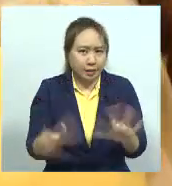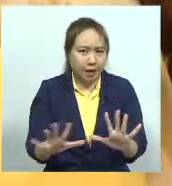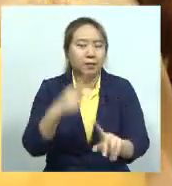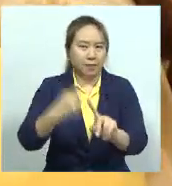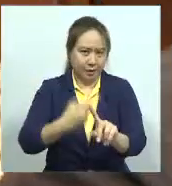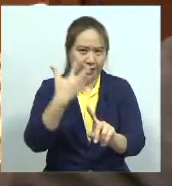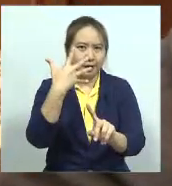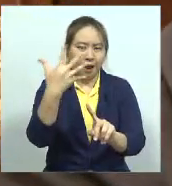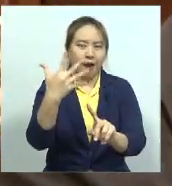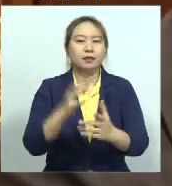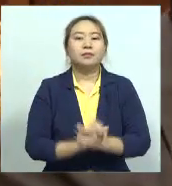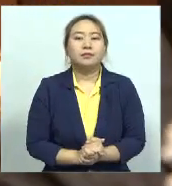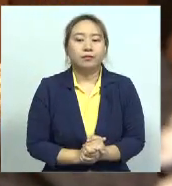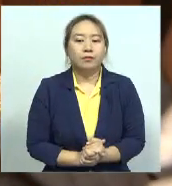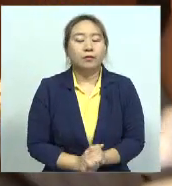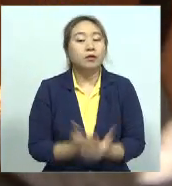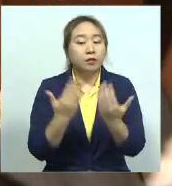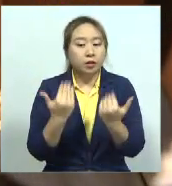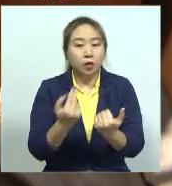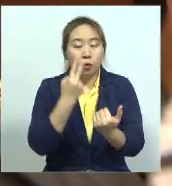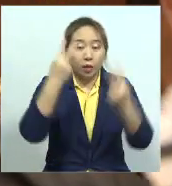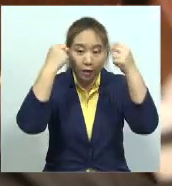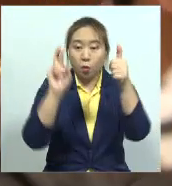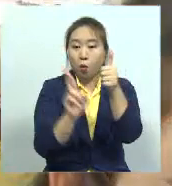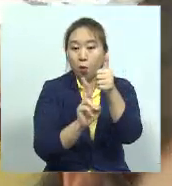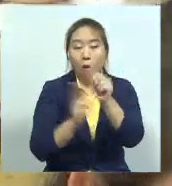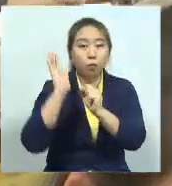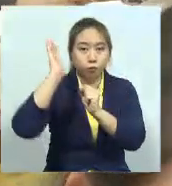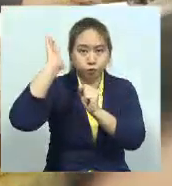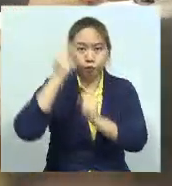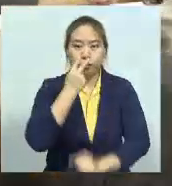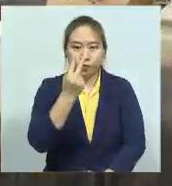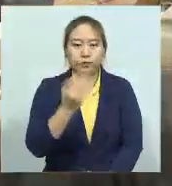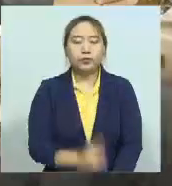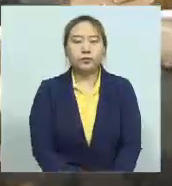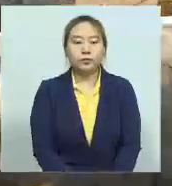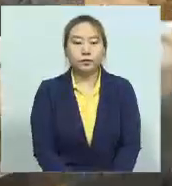เดือนพฤษภาคมนี้ฟังการชี้แจงจากรองนายกรัฐมนตรีกันค่ะ